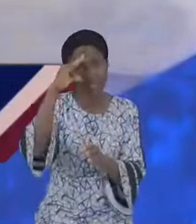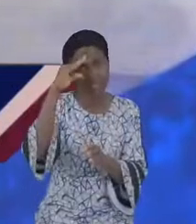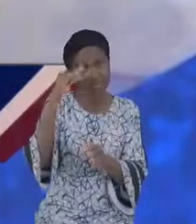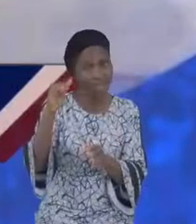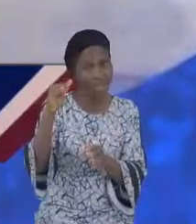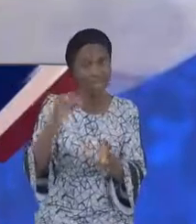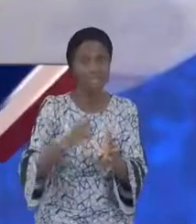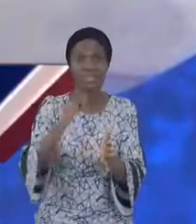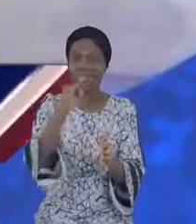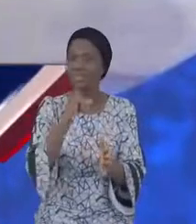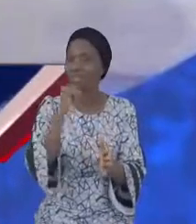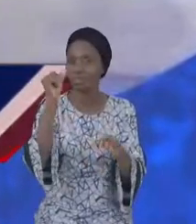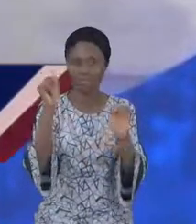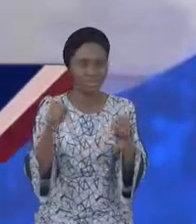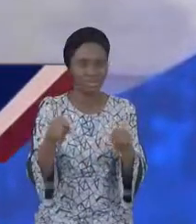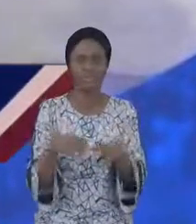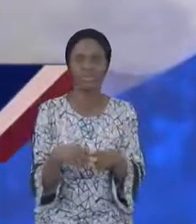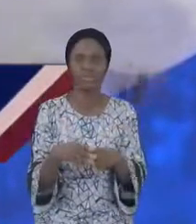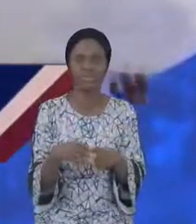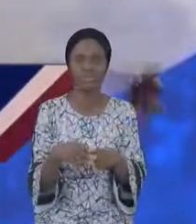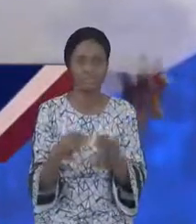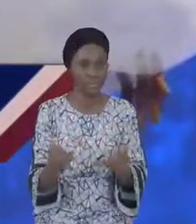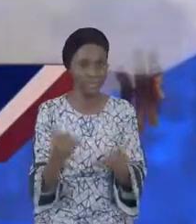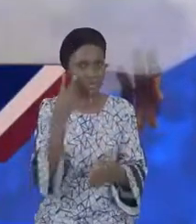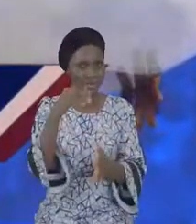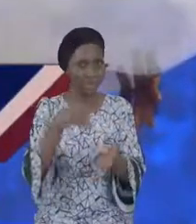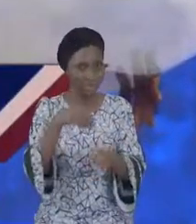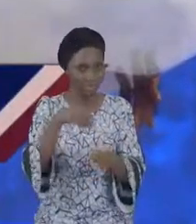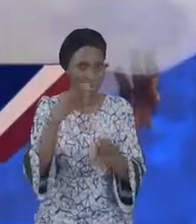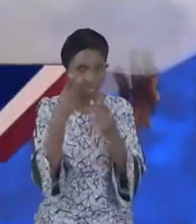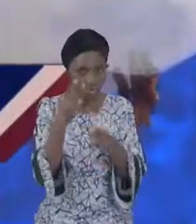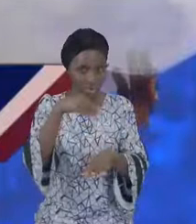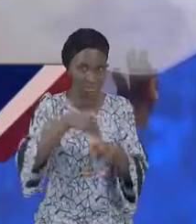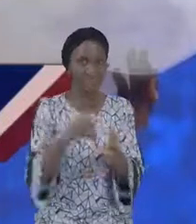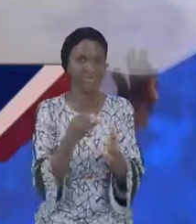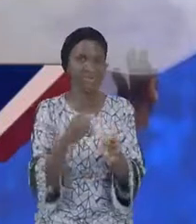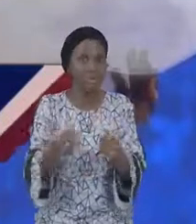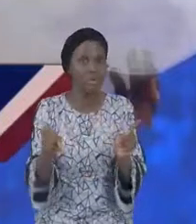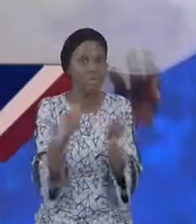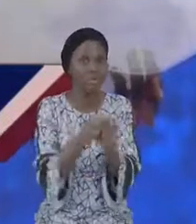cela est impossible aux hommes. Voyez ceci. Mais non à Dieu.